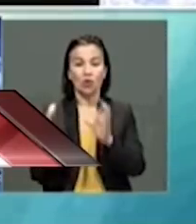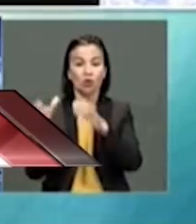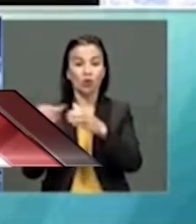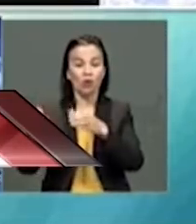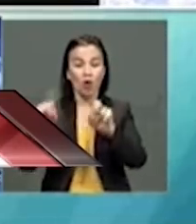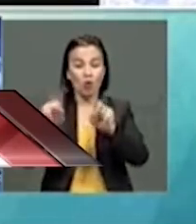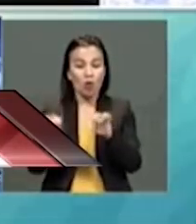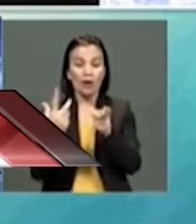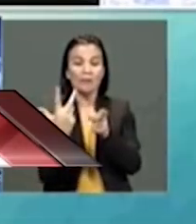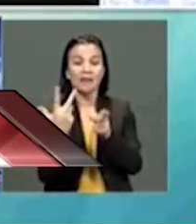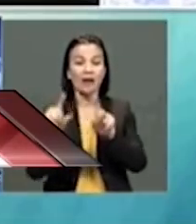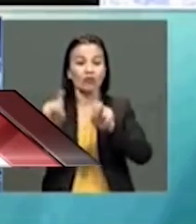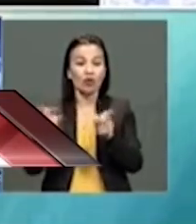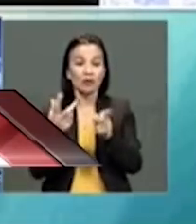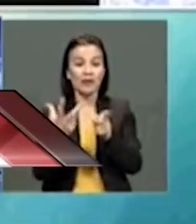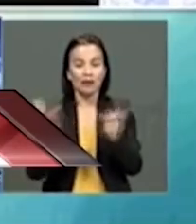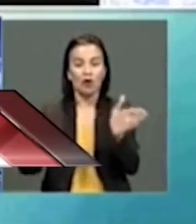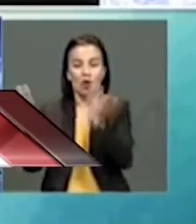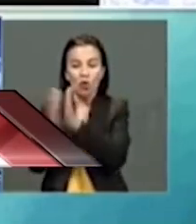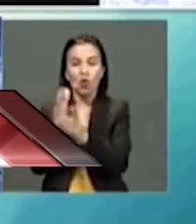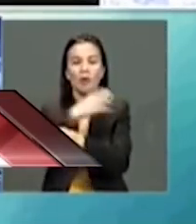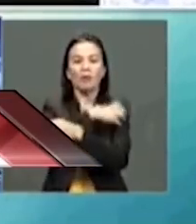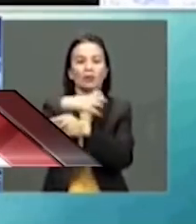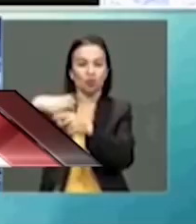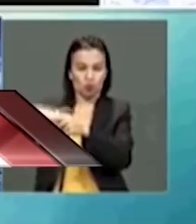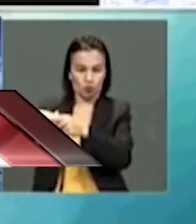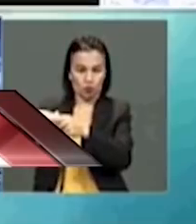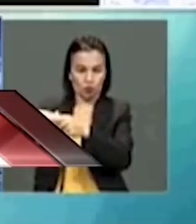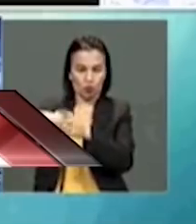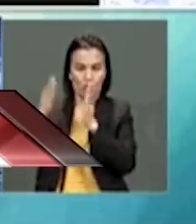ได้มีการทำความเข้าใจกับแต่ละสถานทูตอย่างไร